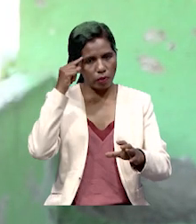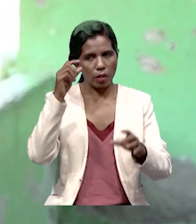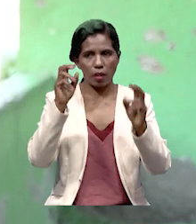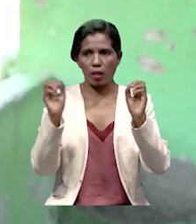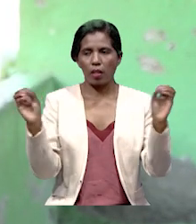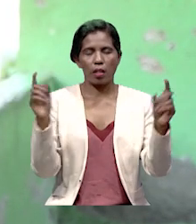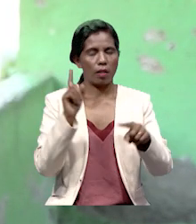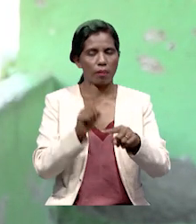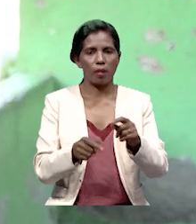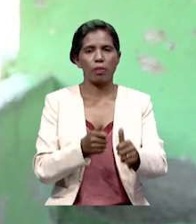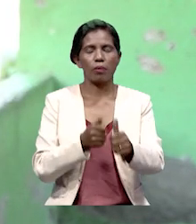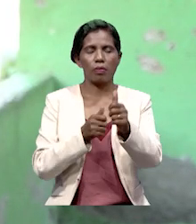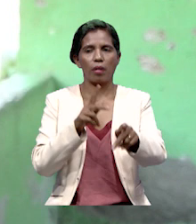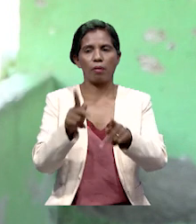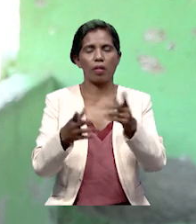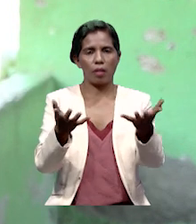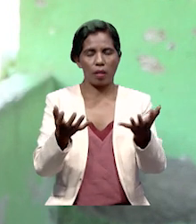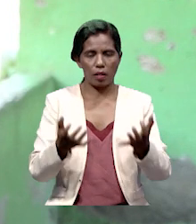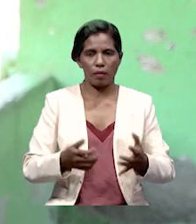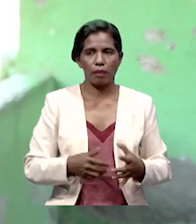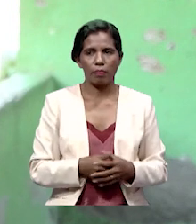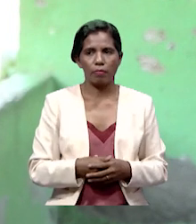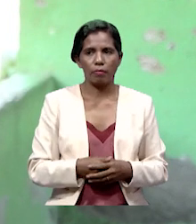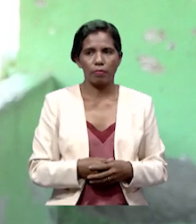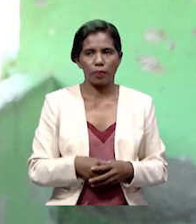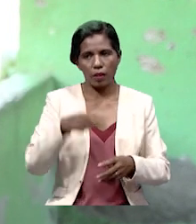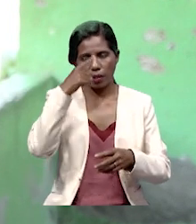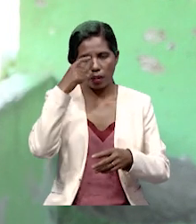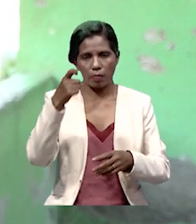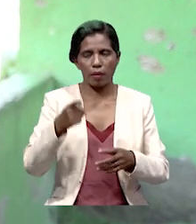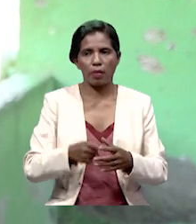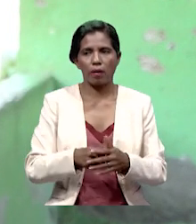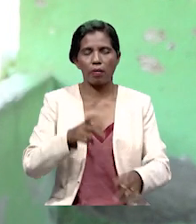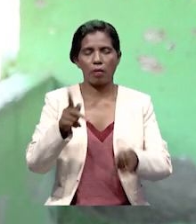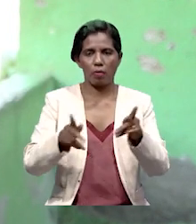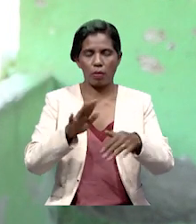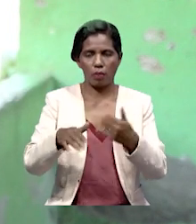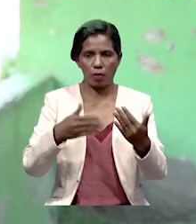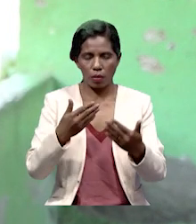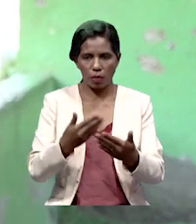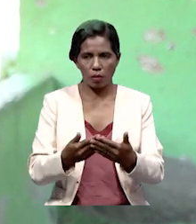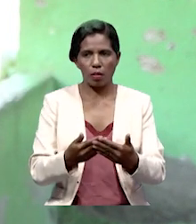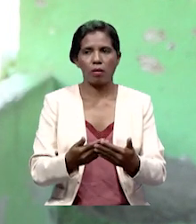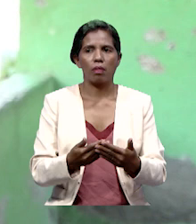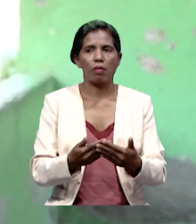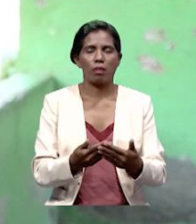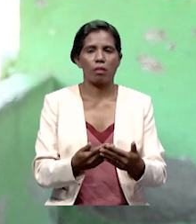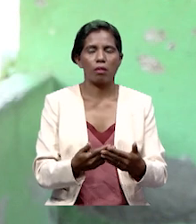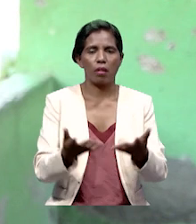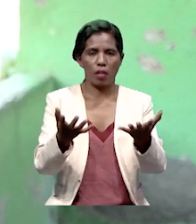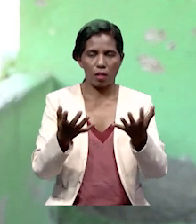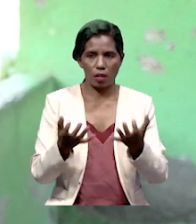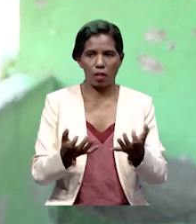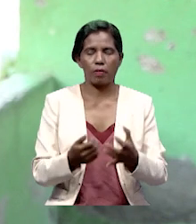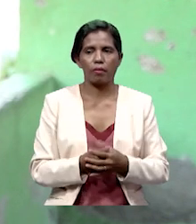la bele tuir fal ema idan ha karak tambane ba ema hotu nia hakarak